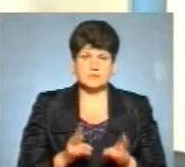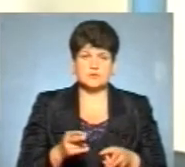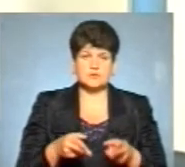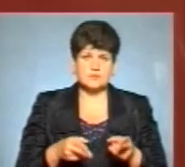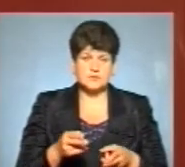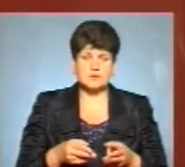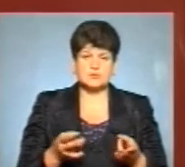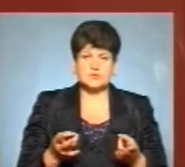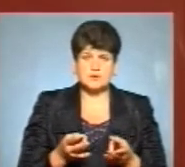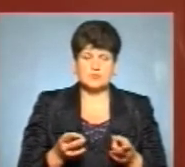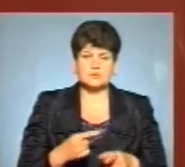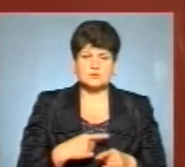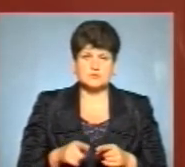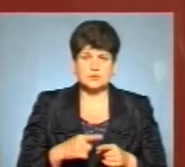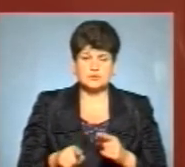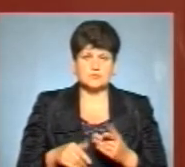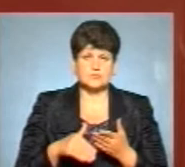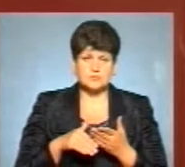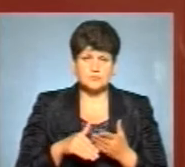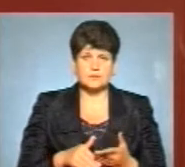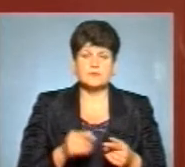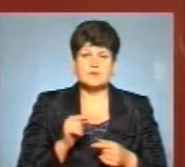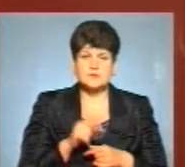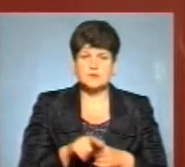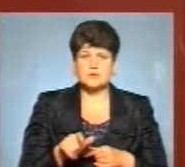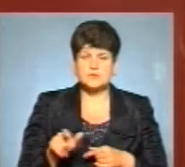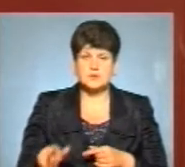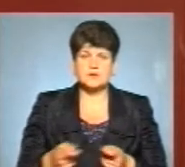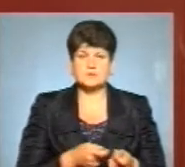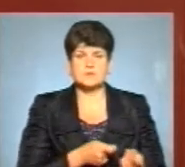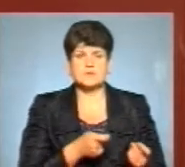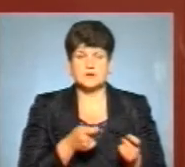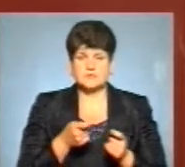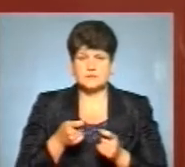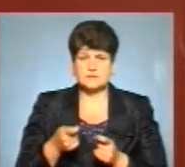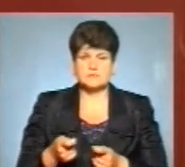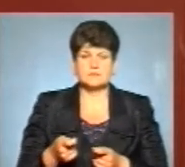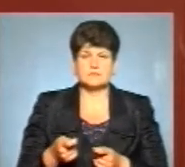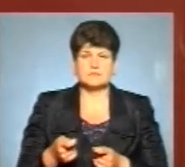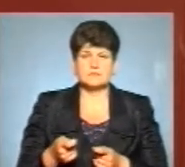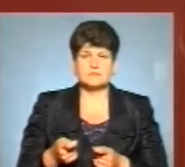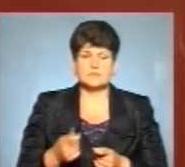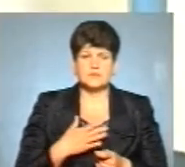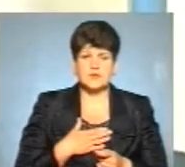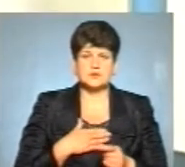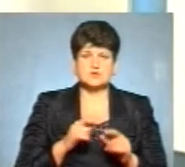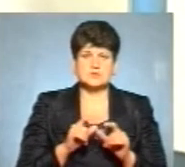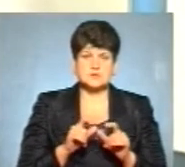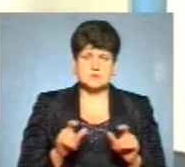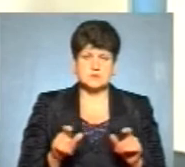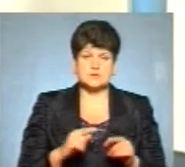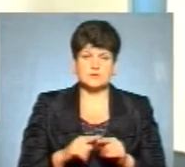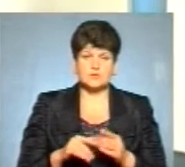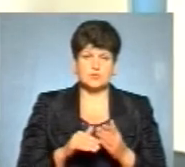які потребують невідкладної ургентної допомоги, тобто тих пацієнтів, яких доставляють в наш заклад